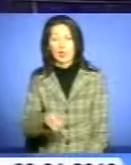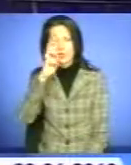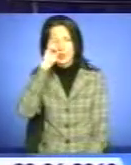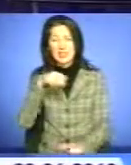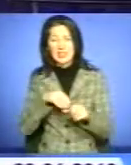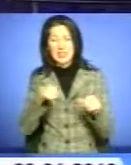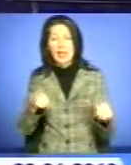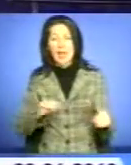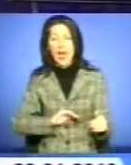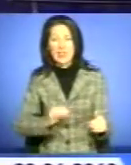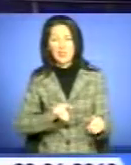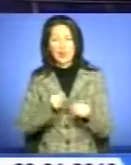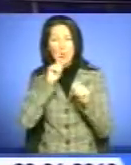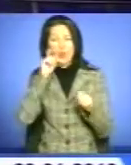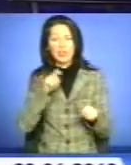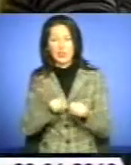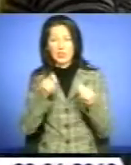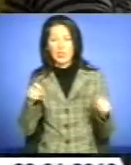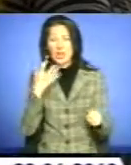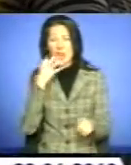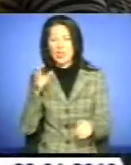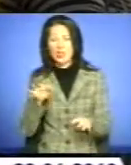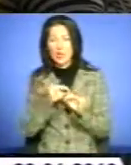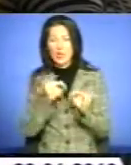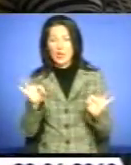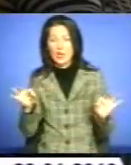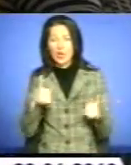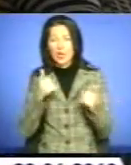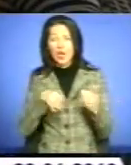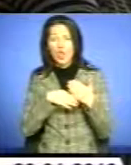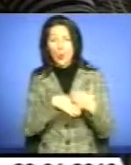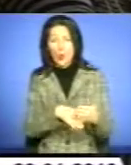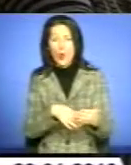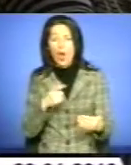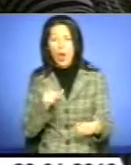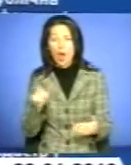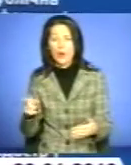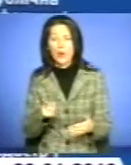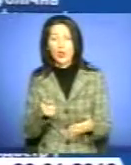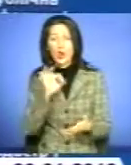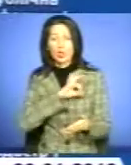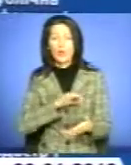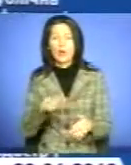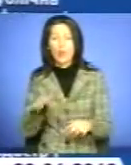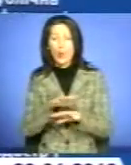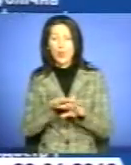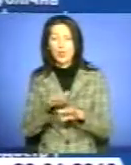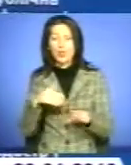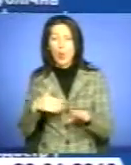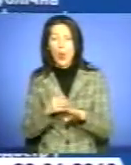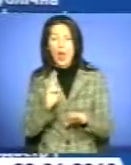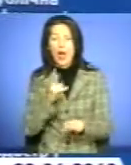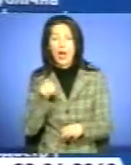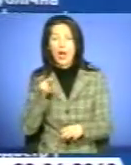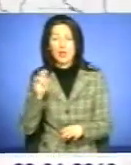Держземагентство України відкрило гарячу лінію для допомоги громадянам при користуванні публічною кадастровою картою, що розміщена на